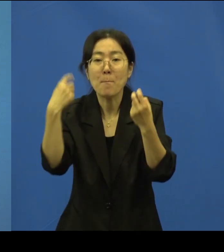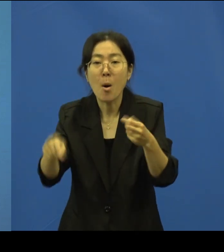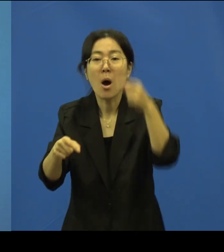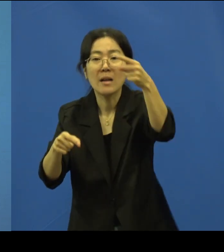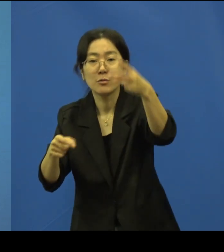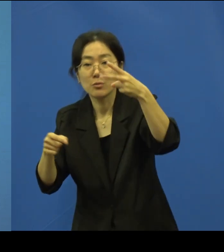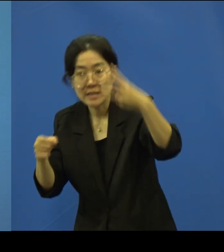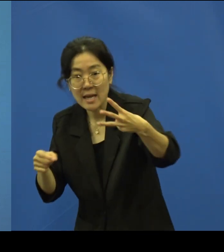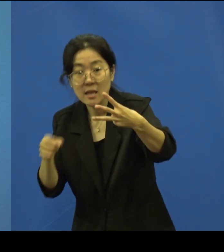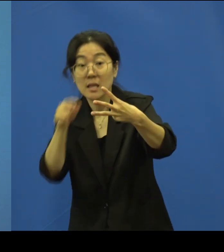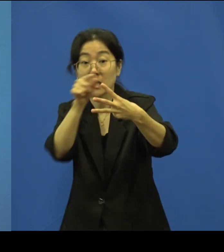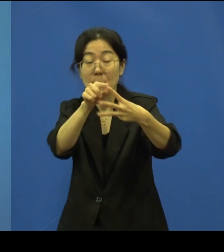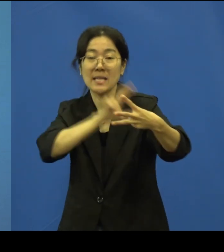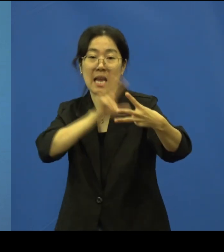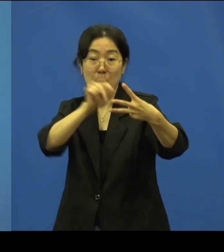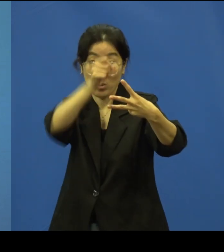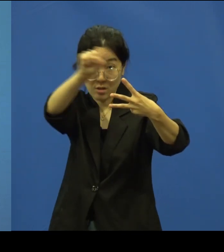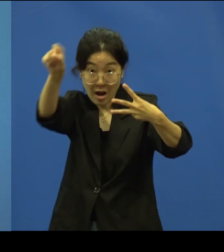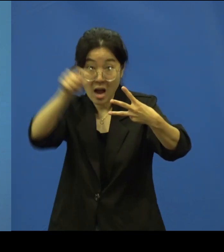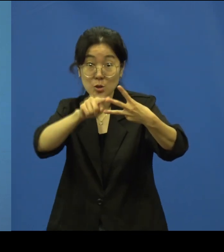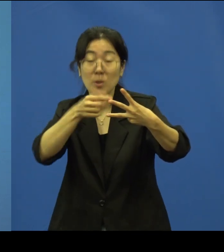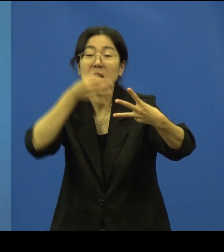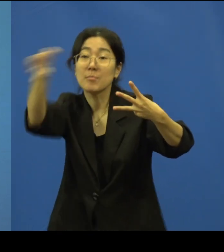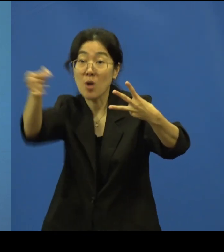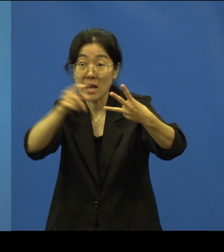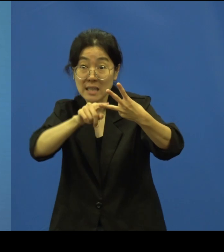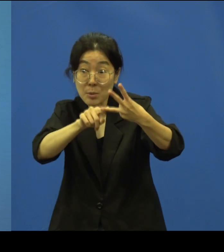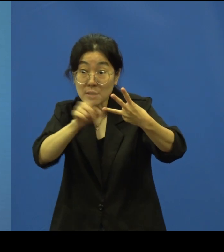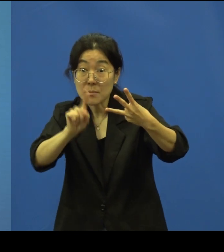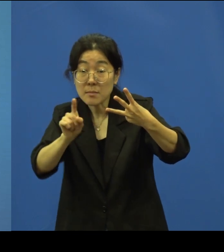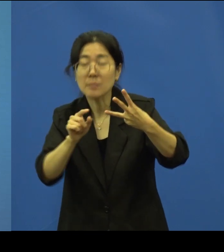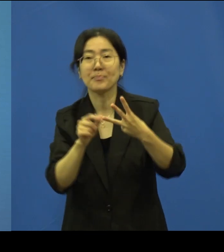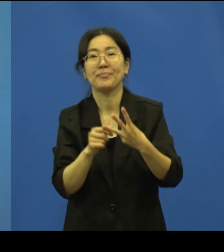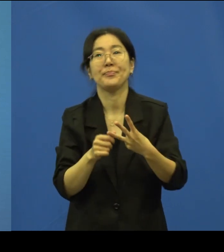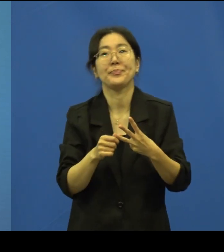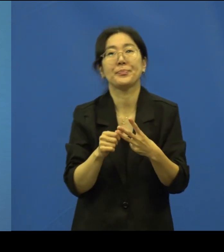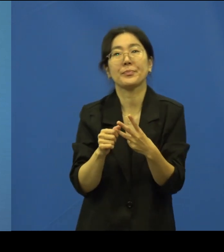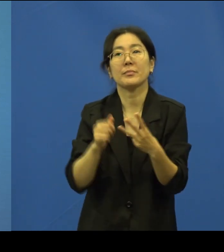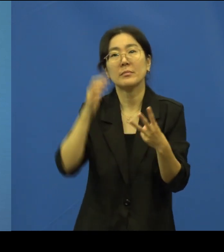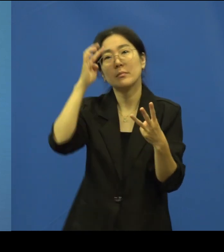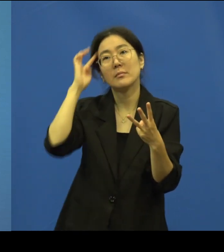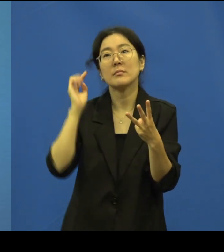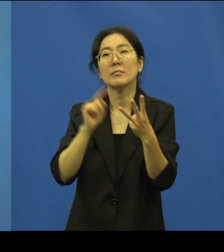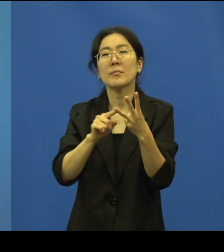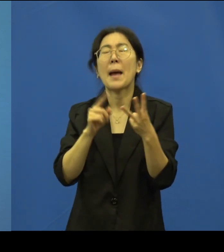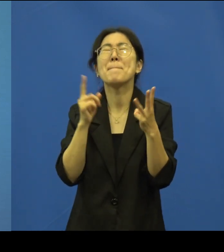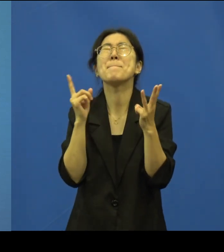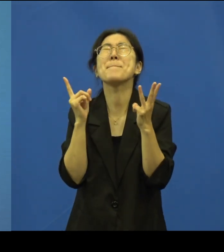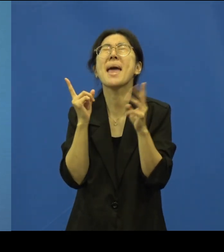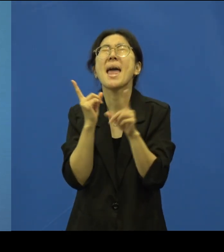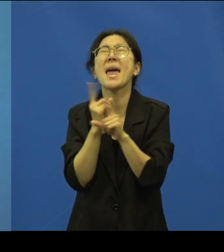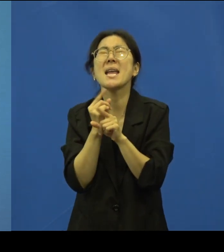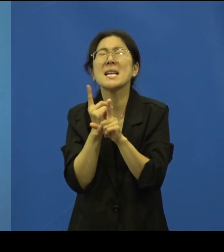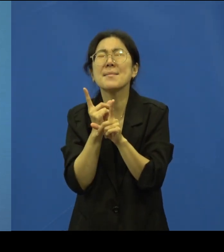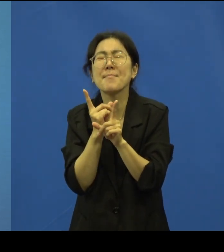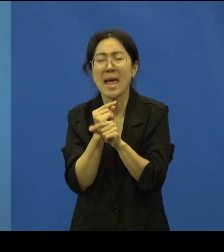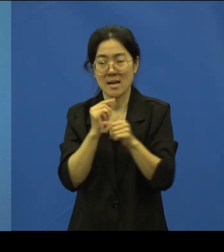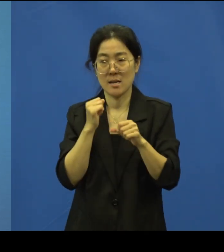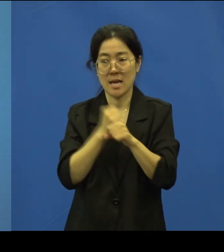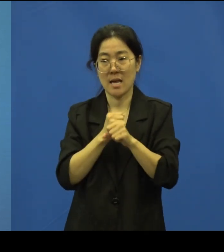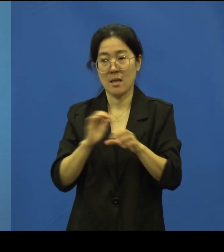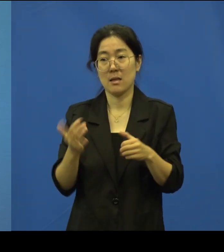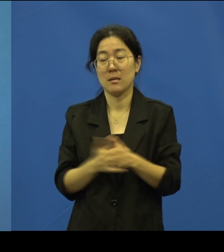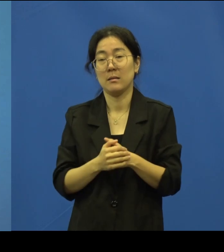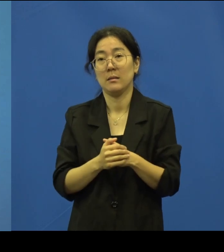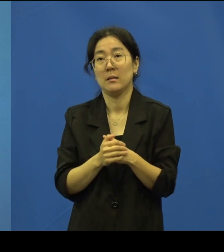주도 빠지지 않았어요. 토요일날 수업이 있어도 한 주도 철야 예배를 빠진 적이 없어요. 그